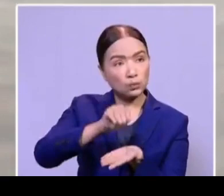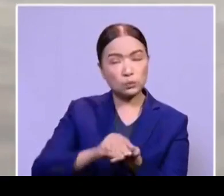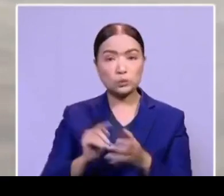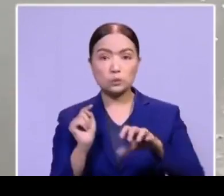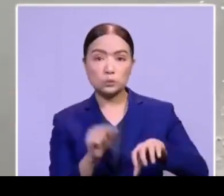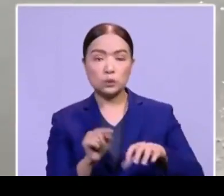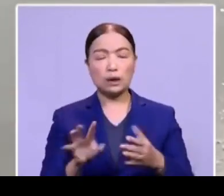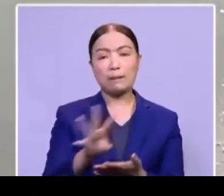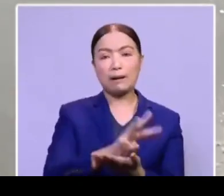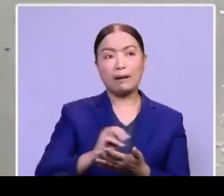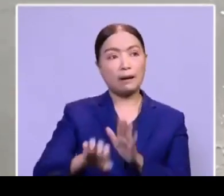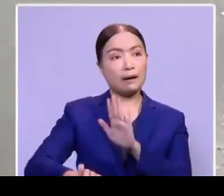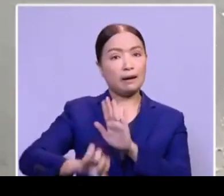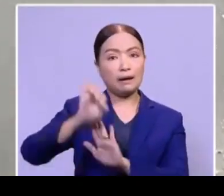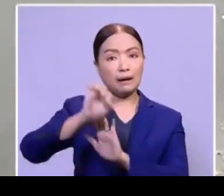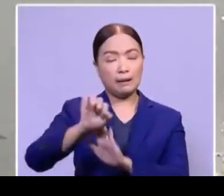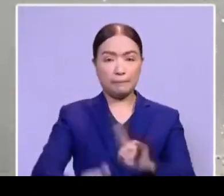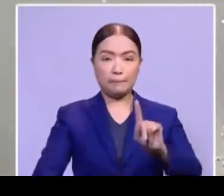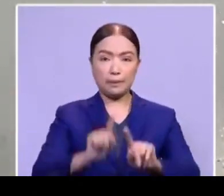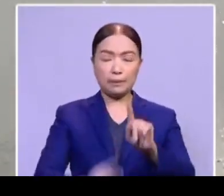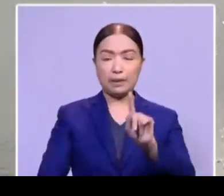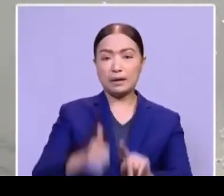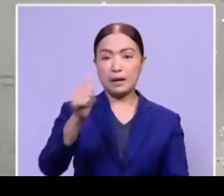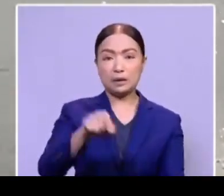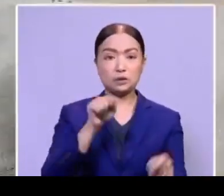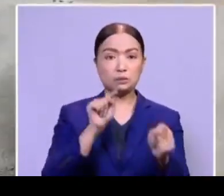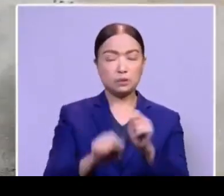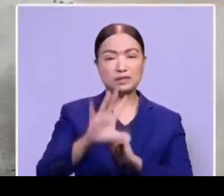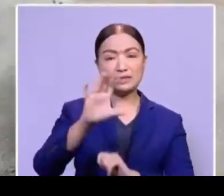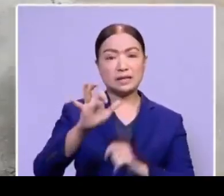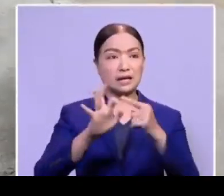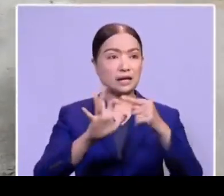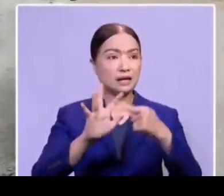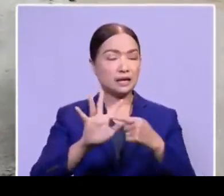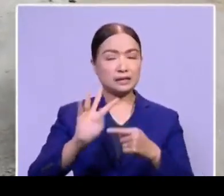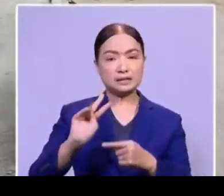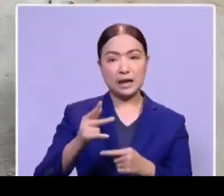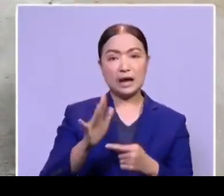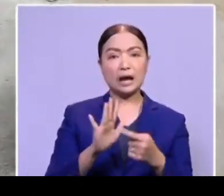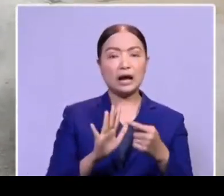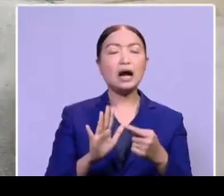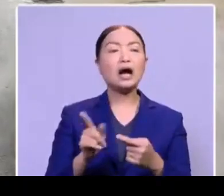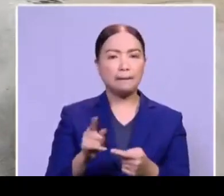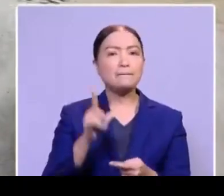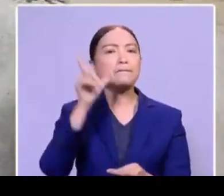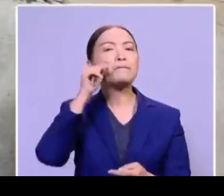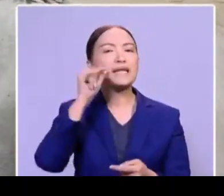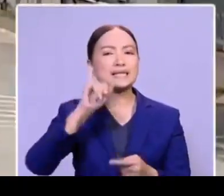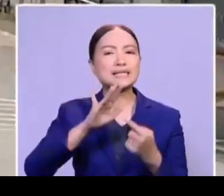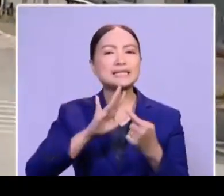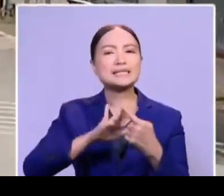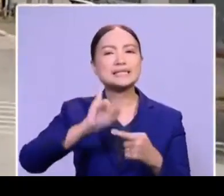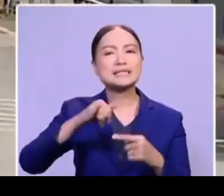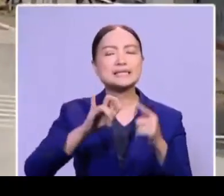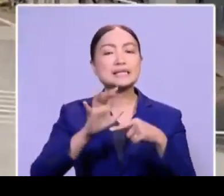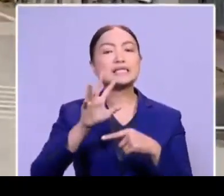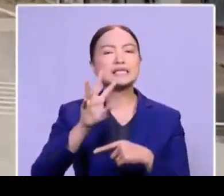อากาศมหาวิทยาลัยเชียงใหม่เนี่ยวัดได้สูงสุดที่ตำบลช่างเครื่องนะฮะอยู่ในอำเภอแม่แจ่มสูง190ไมโคร